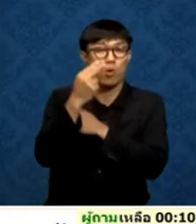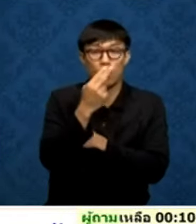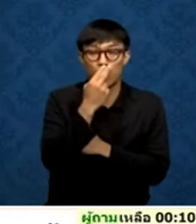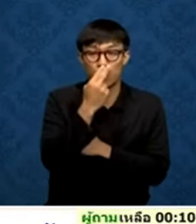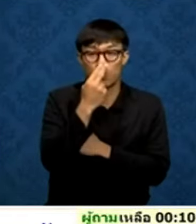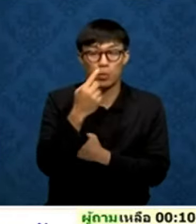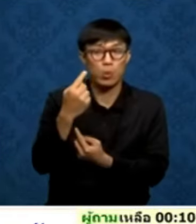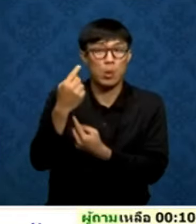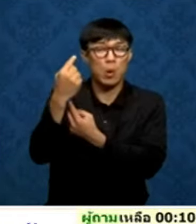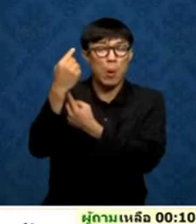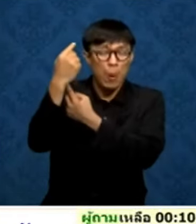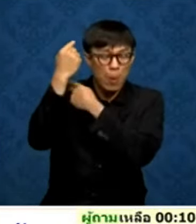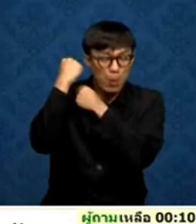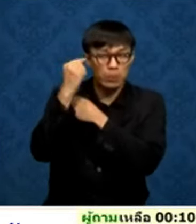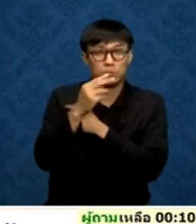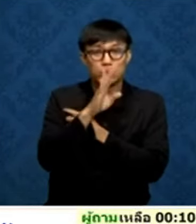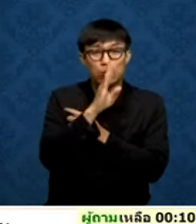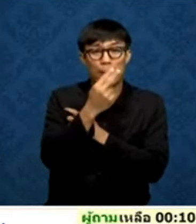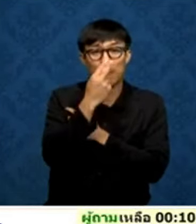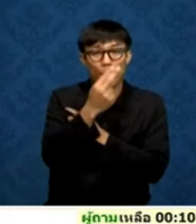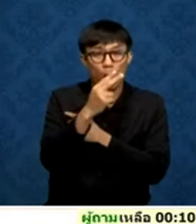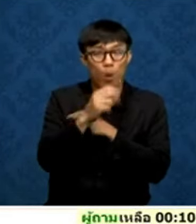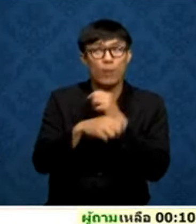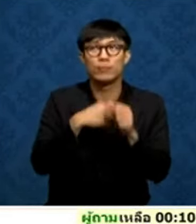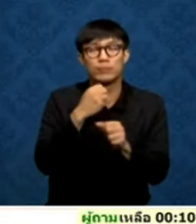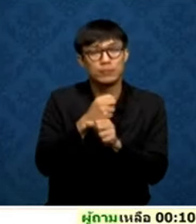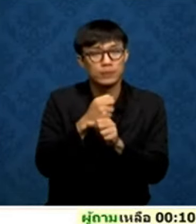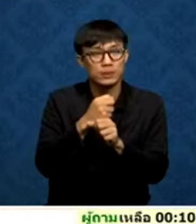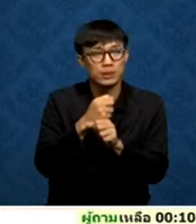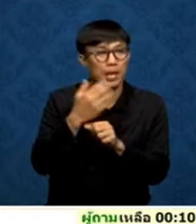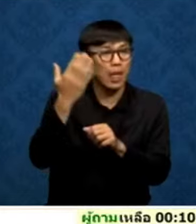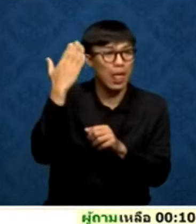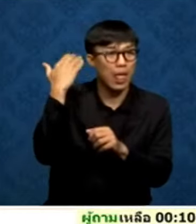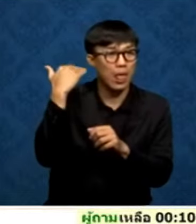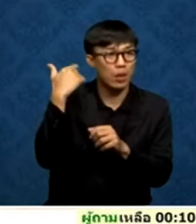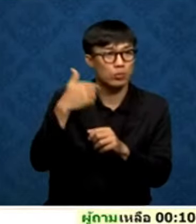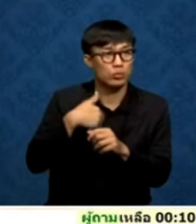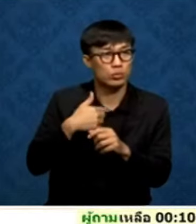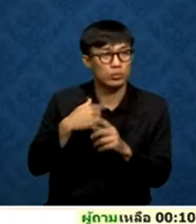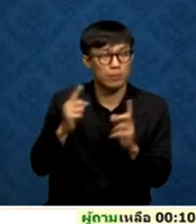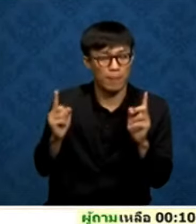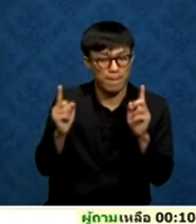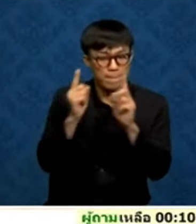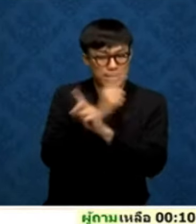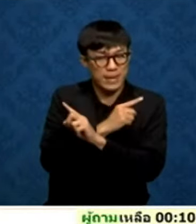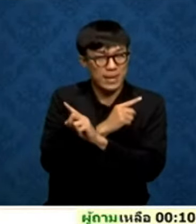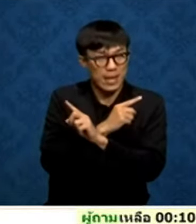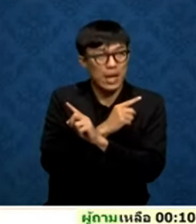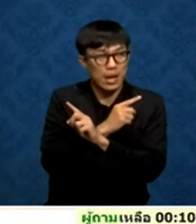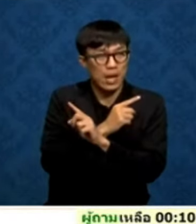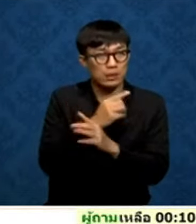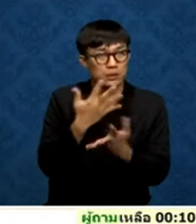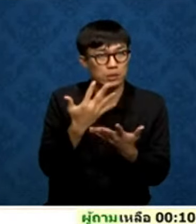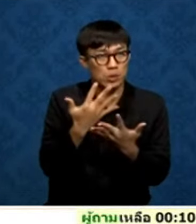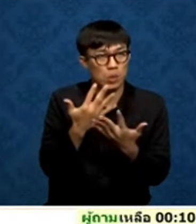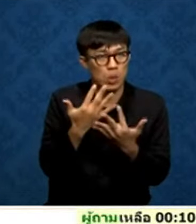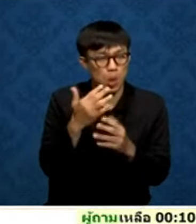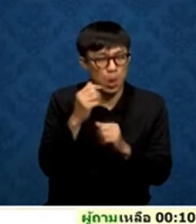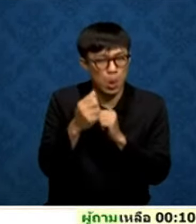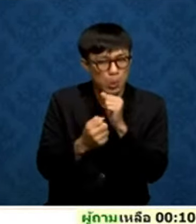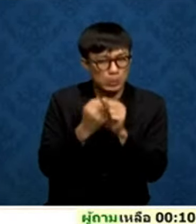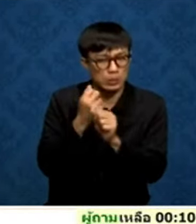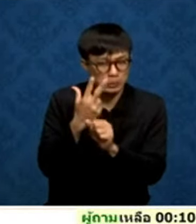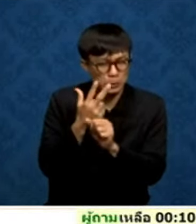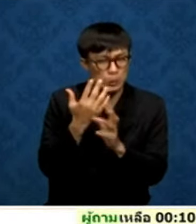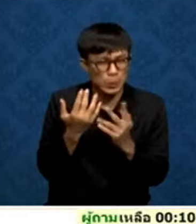องตั้งต้นในแต่ก่อนปีชั่วช่วงชัชวาลเราจะเห็นว่ากว่าจะเข้ามาเนี่ยมันเกิน3ปีอีกทุกอย่างมันรอนอินฟราสตรัคเจอร์ต่างๆน